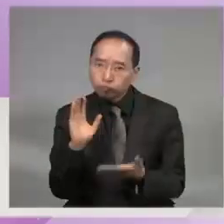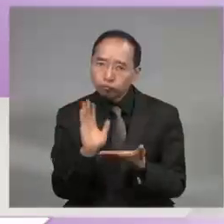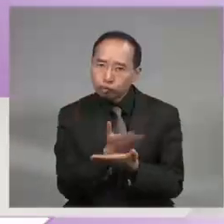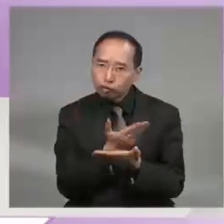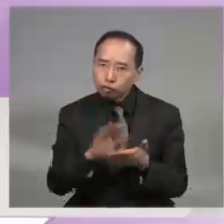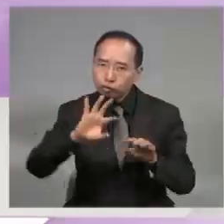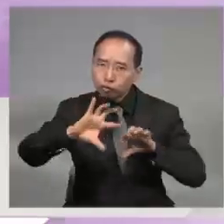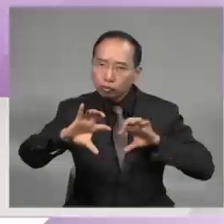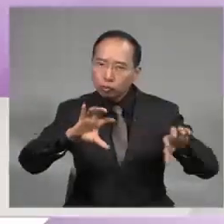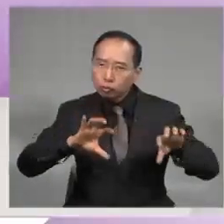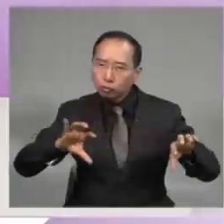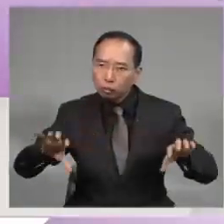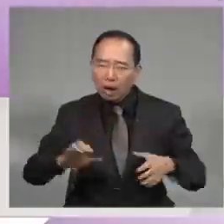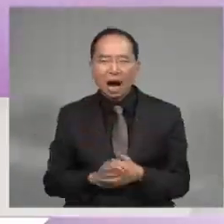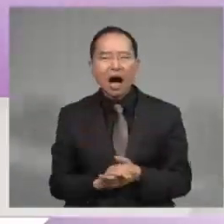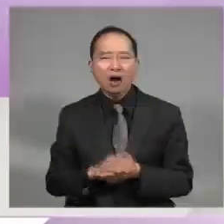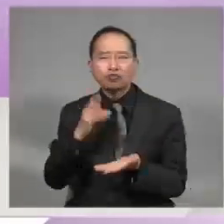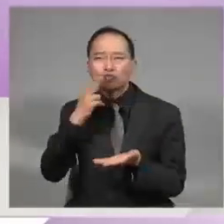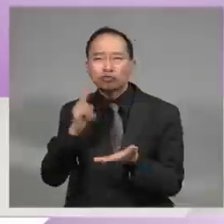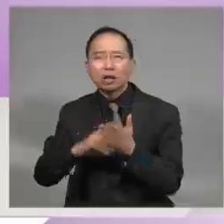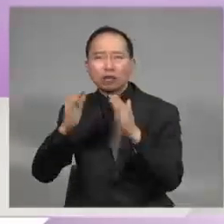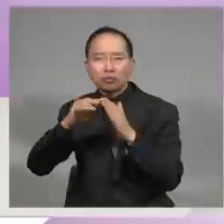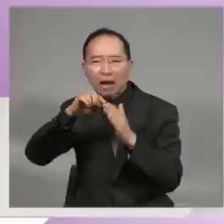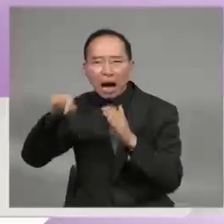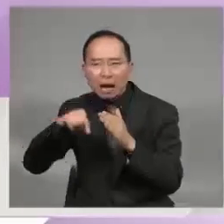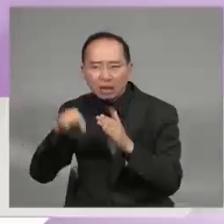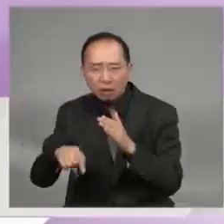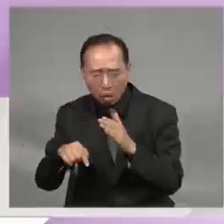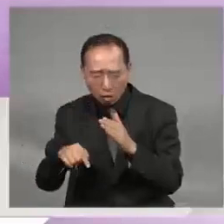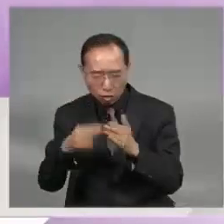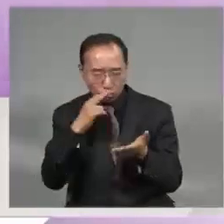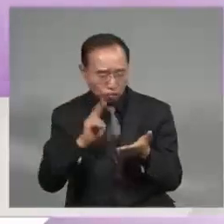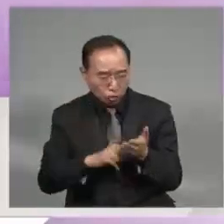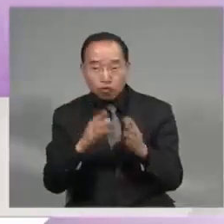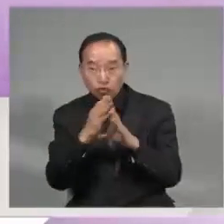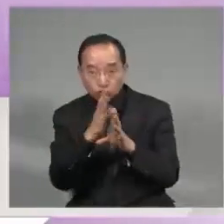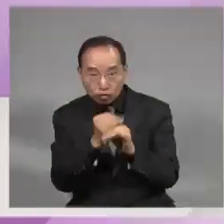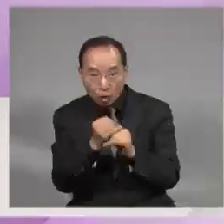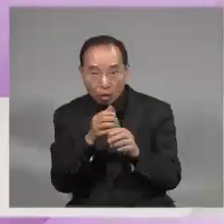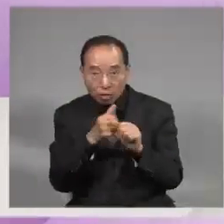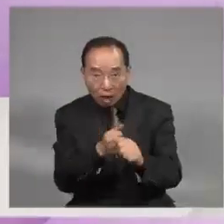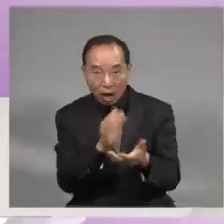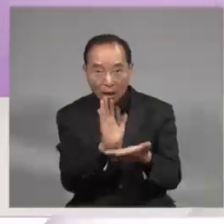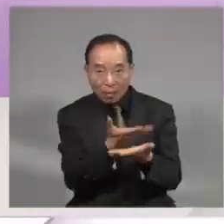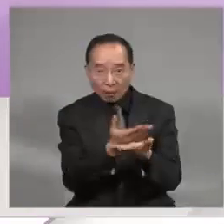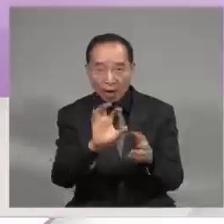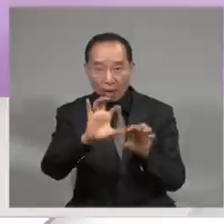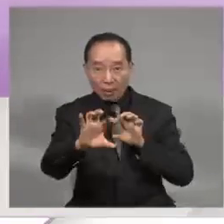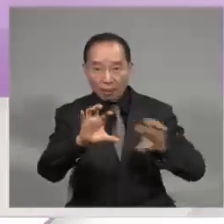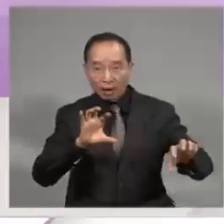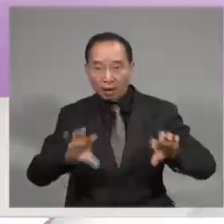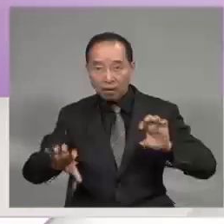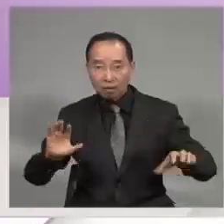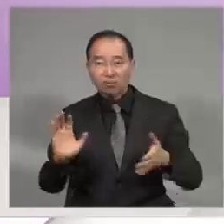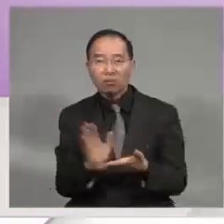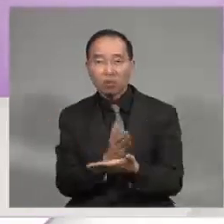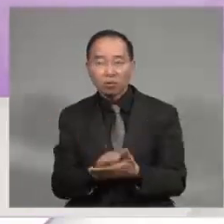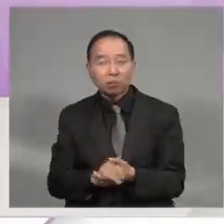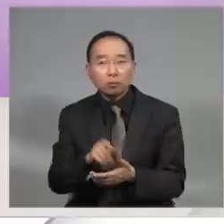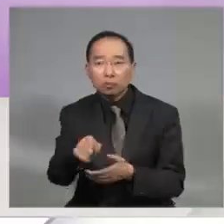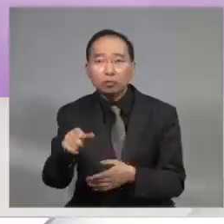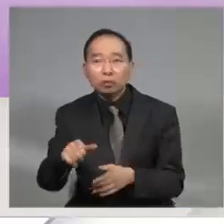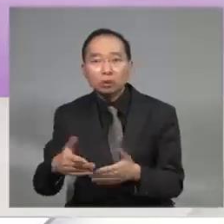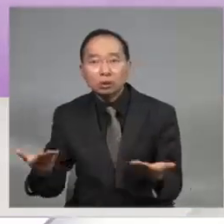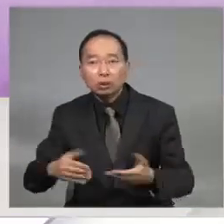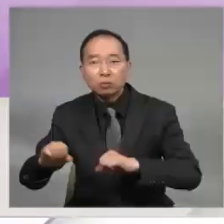네, 우체국 내에서의 작업이 이루어지고 있는 것 같습니다. 네. 저기 지금 저 처리를 하신 분은 우체국